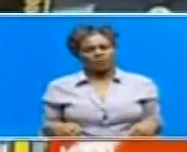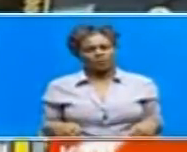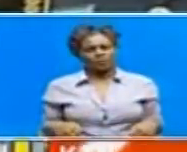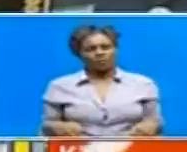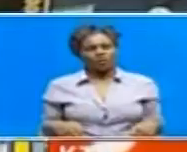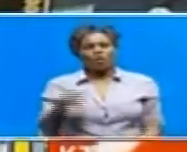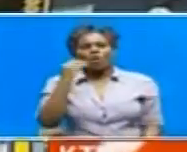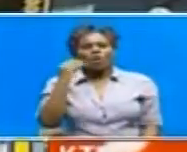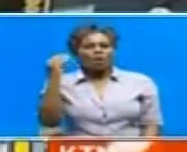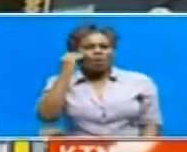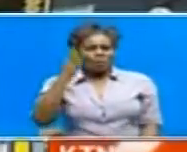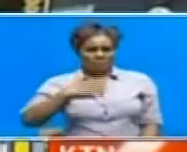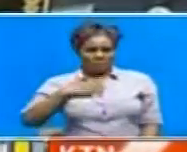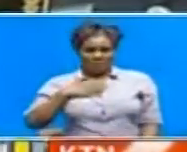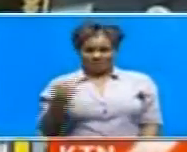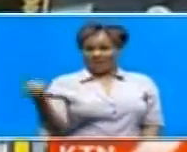Kule kwetu walikuja wakatupa